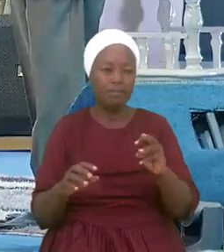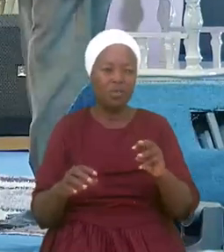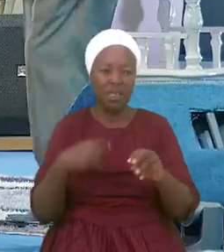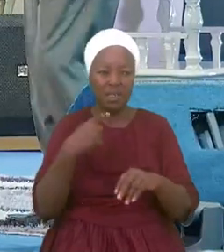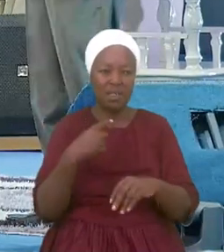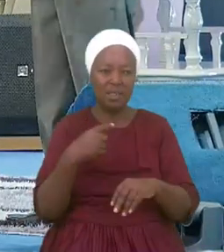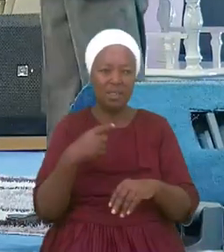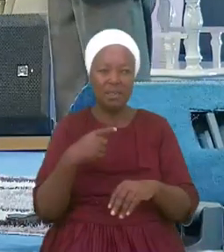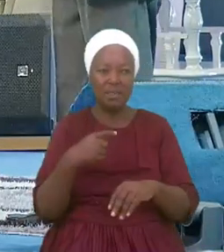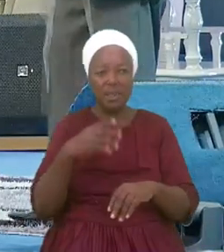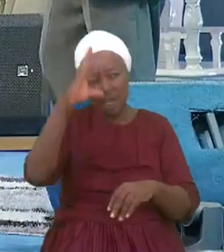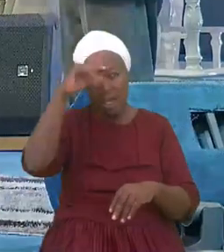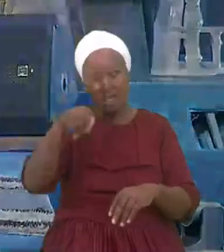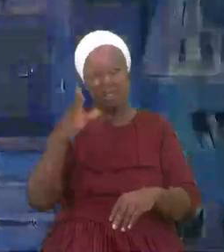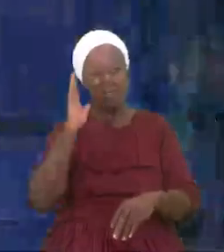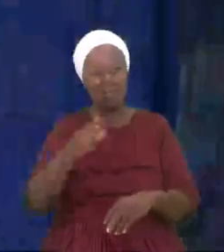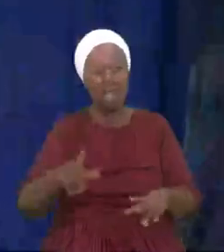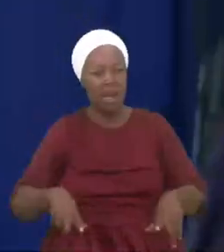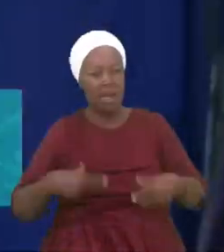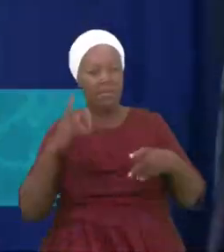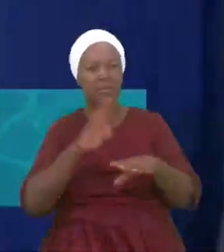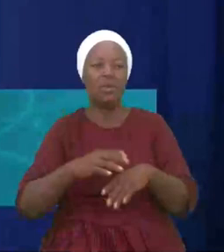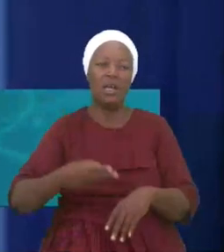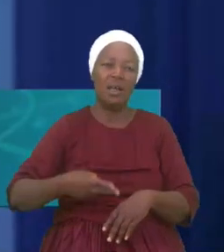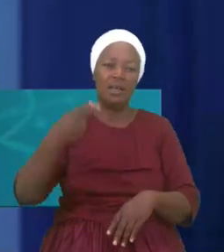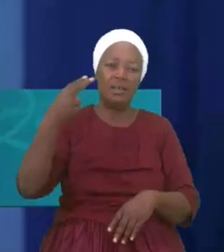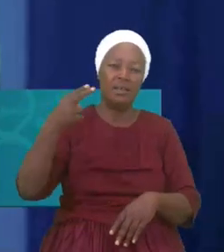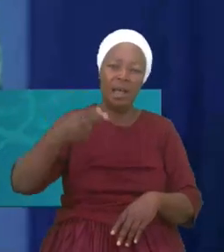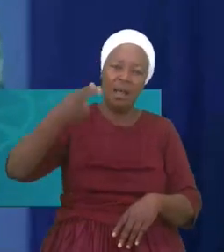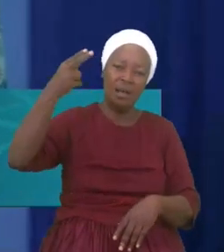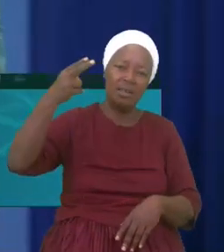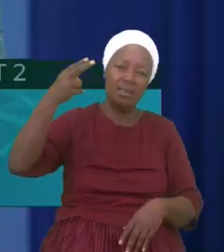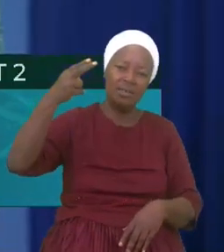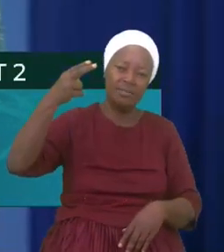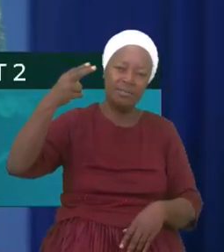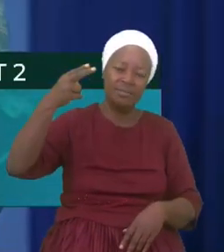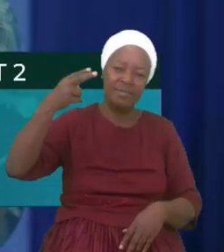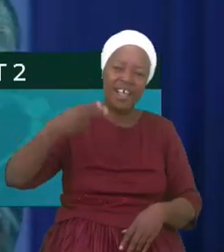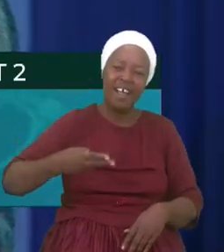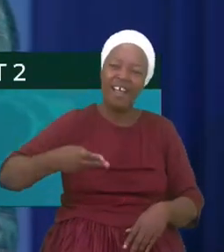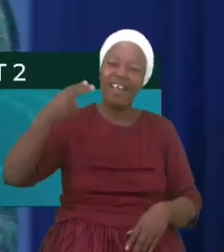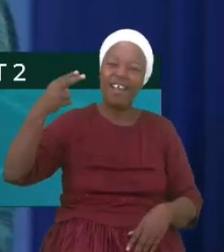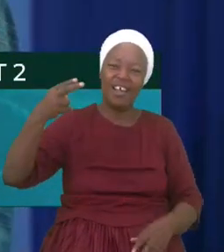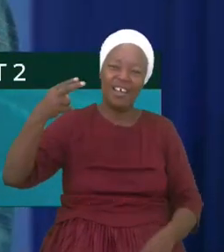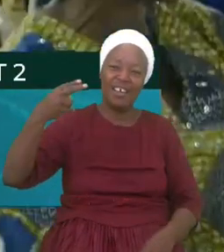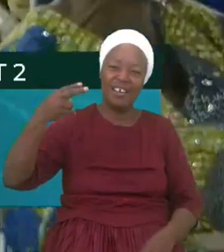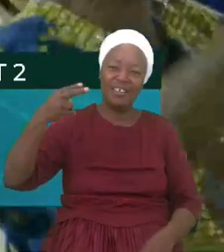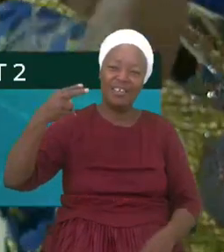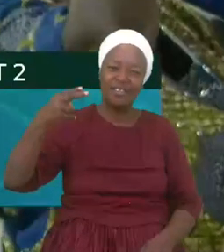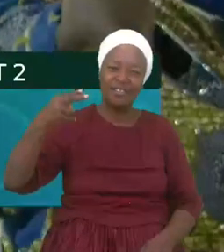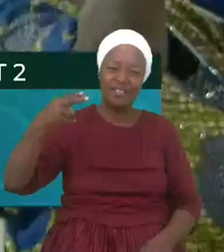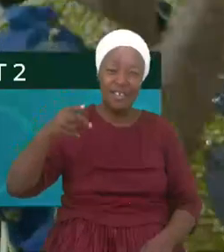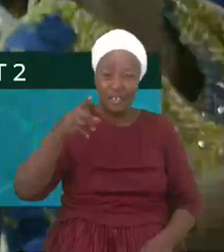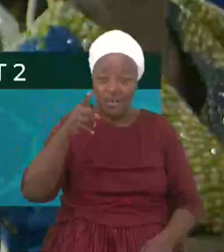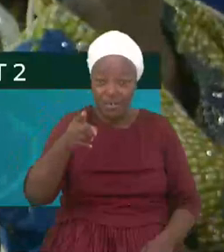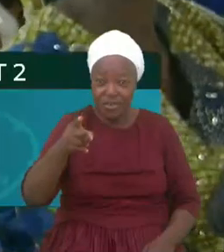le verset 16 le verset 16 dit celui-là habitera dans les lieux